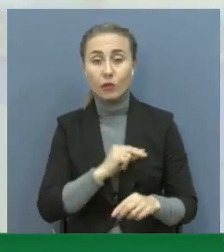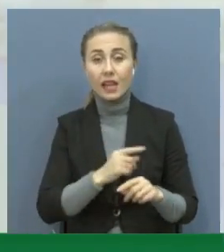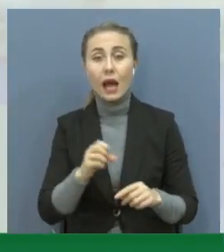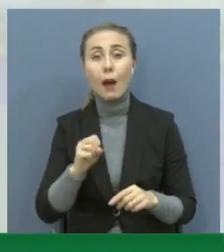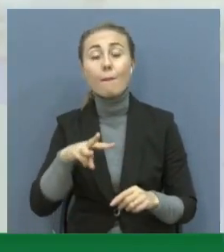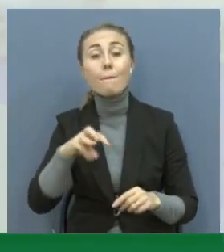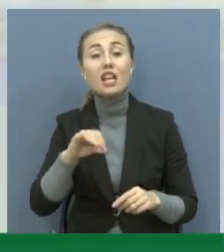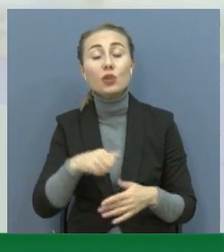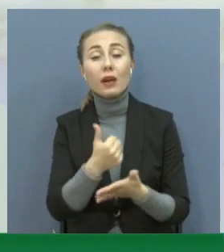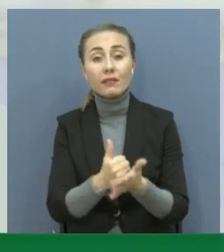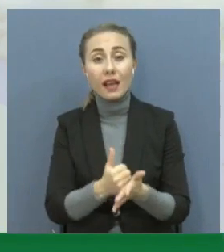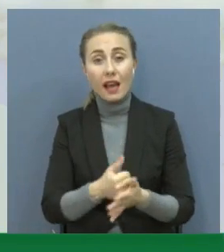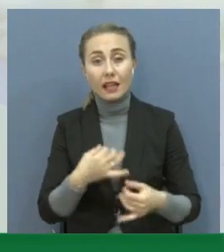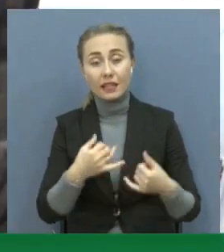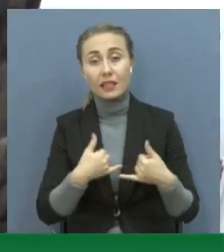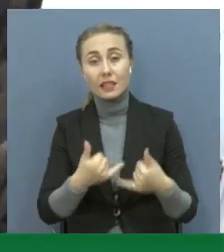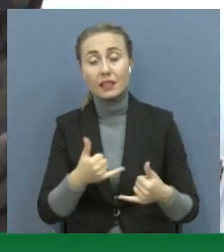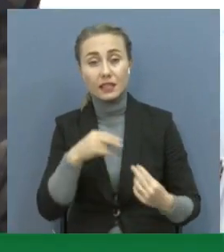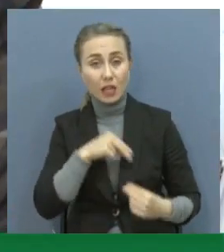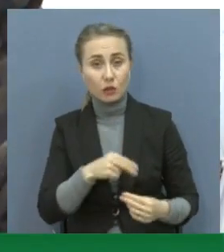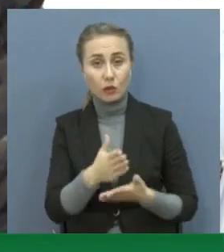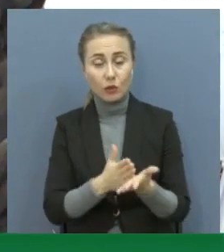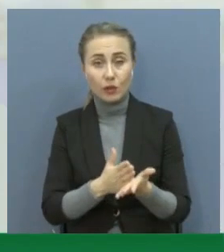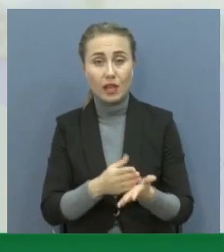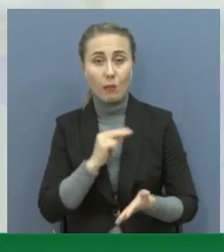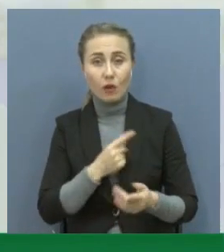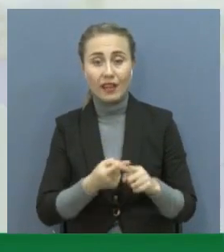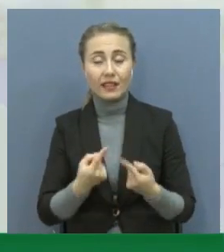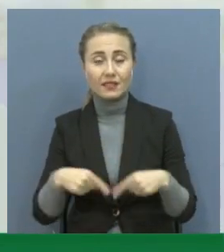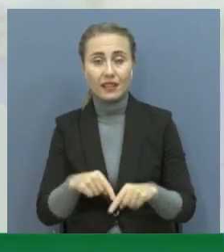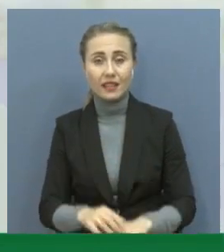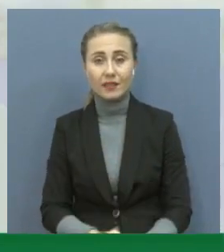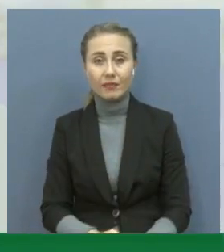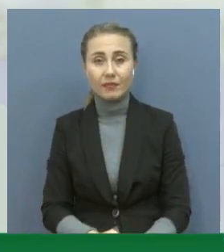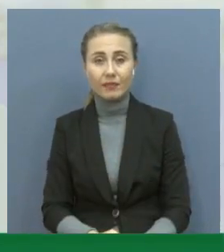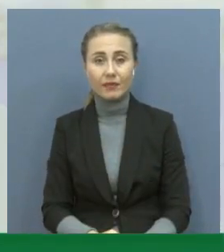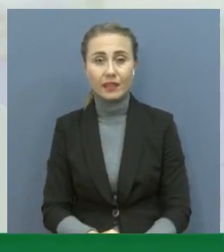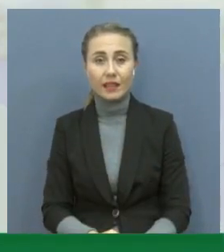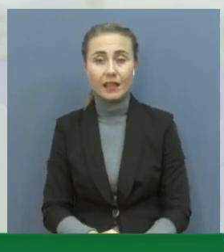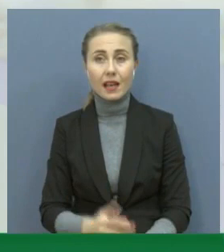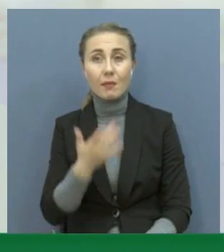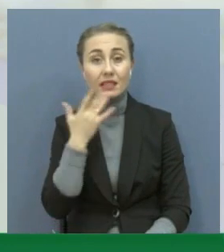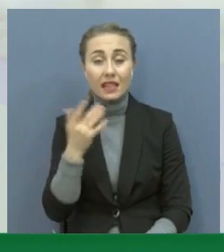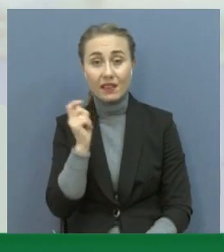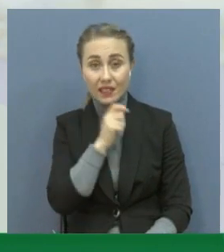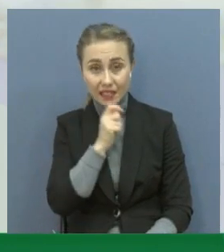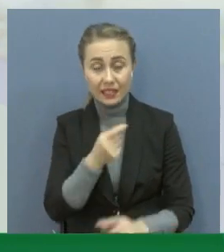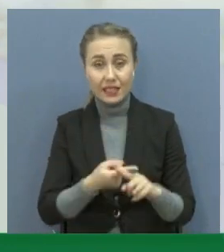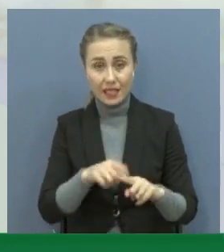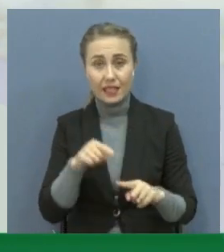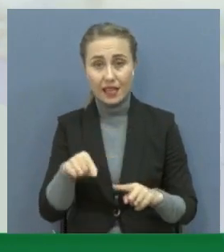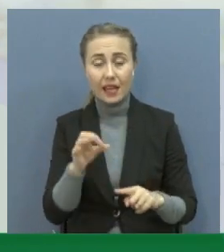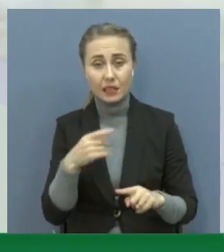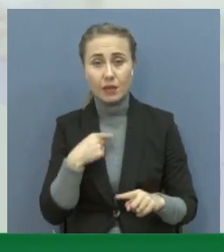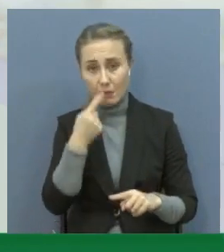отметил заслуги и большой вклад работников данной сферы. Людям с ограниченными возможностями. Наша